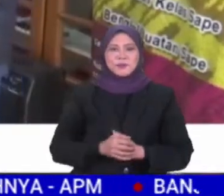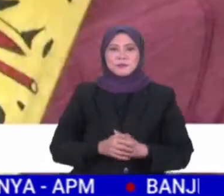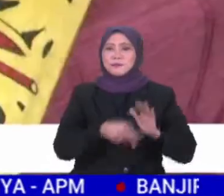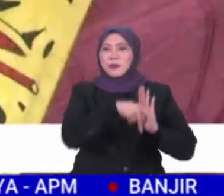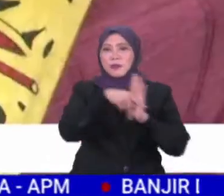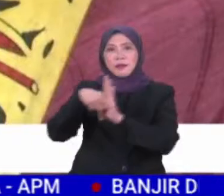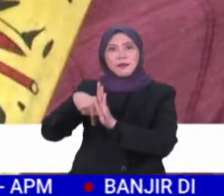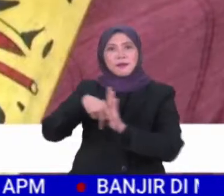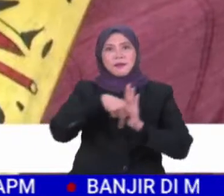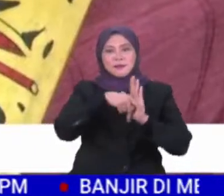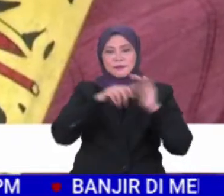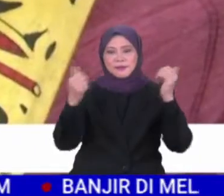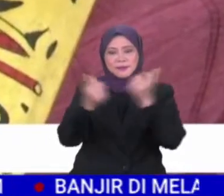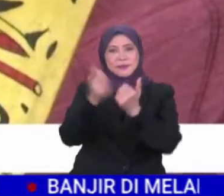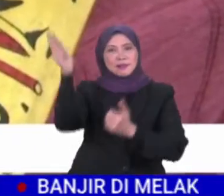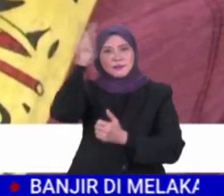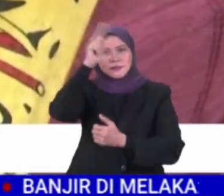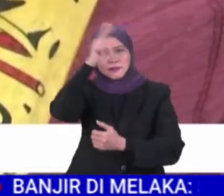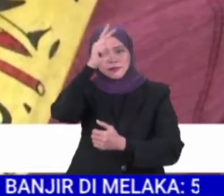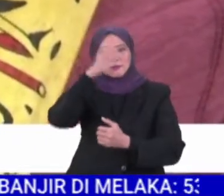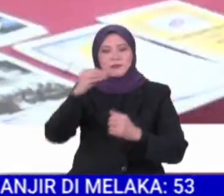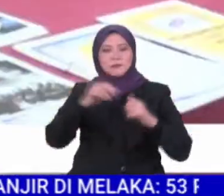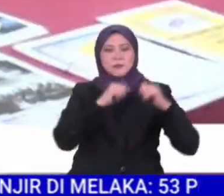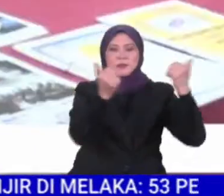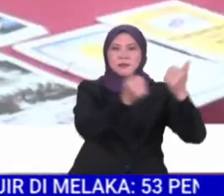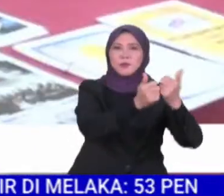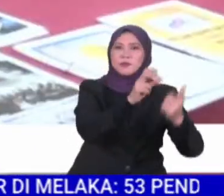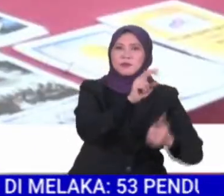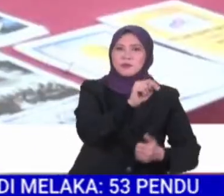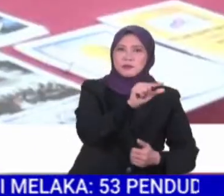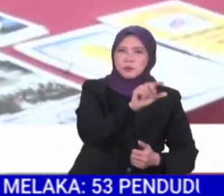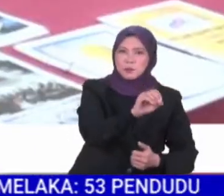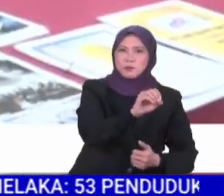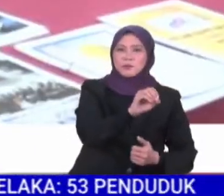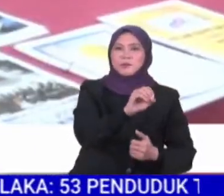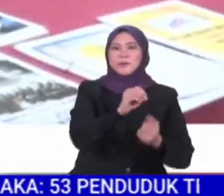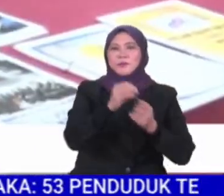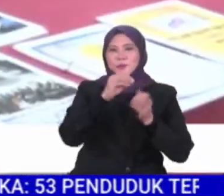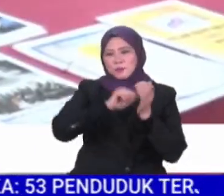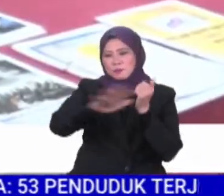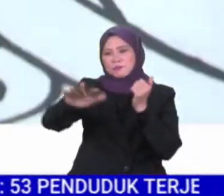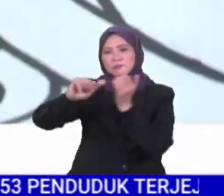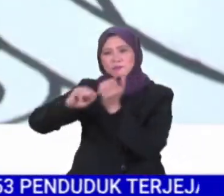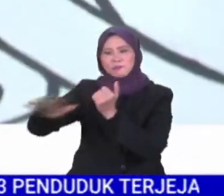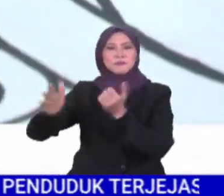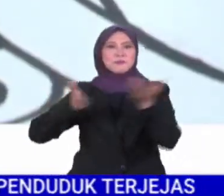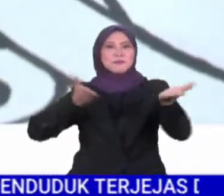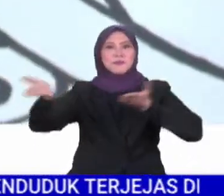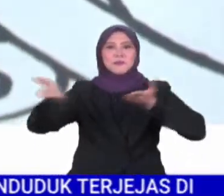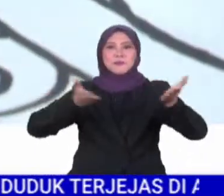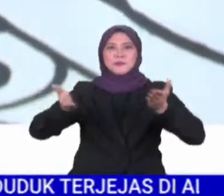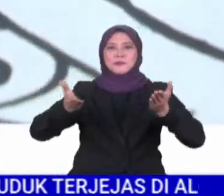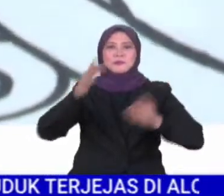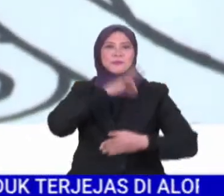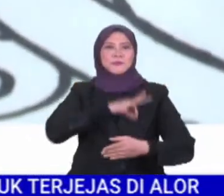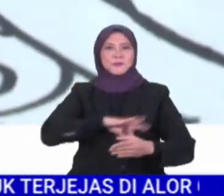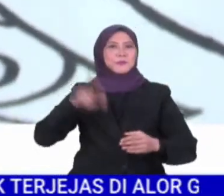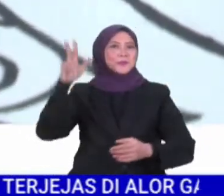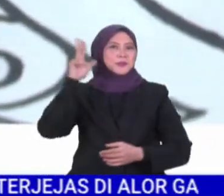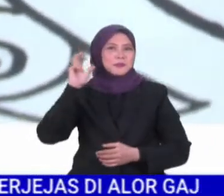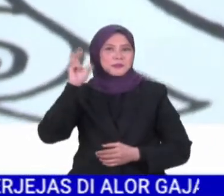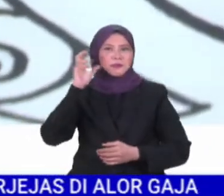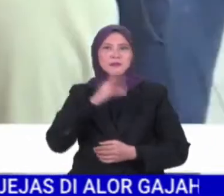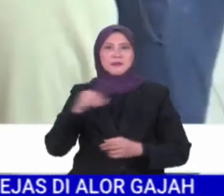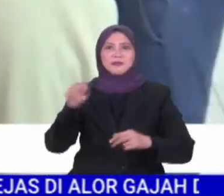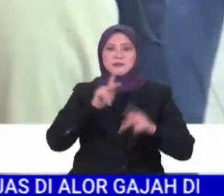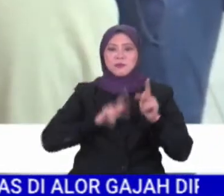pameran daripada agensi kerajaan dan persatuan bukan kerajaan bagi menyebar luas pernikmatan untuk manfaat pendengar